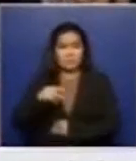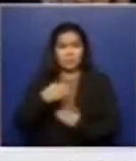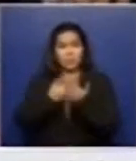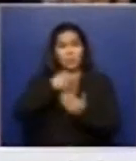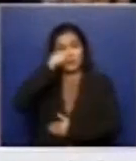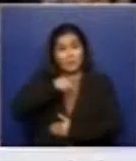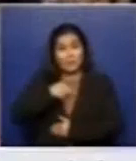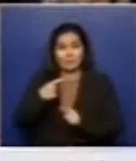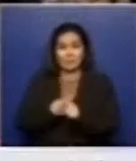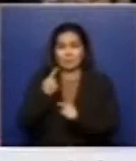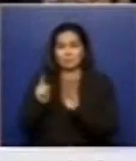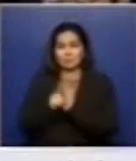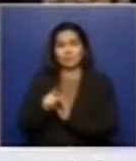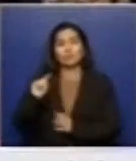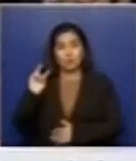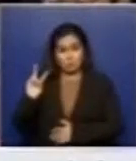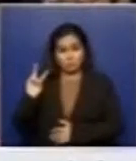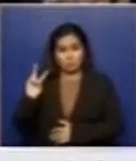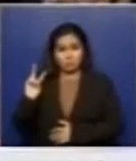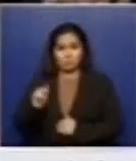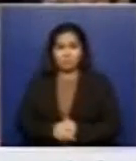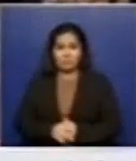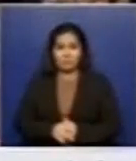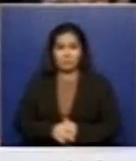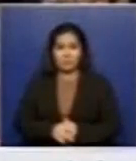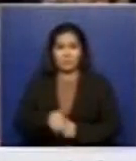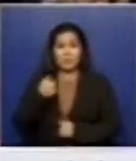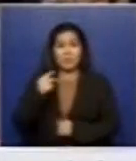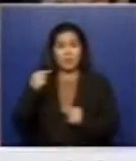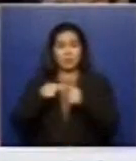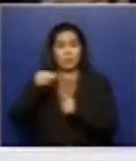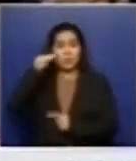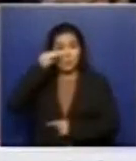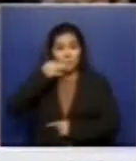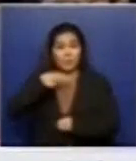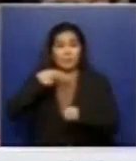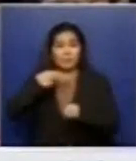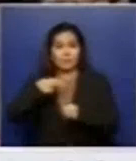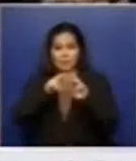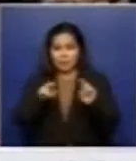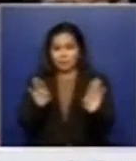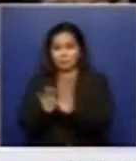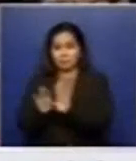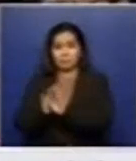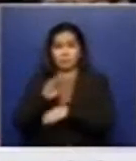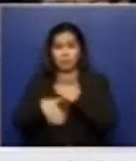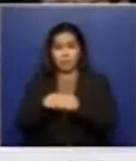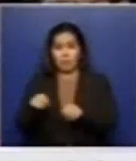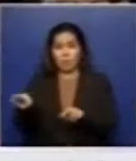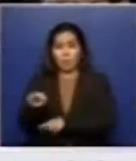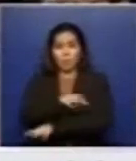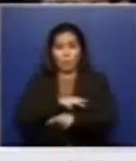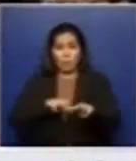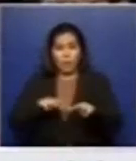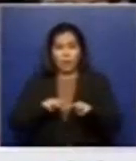ยออกเดือนละ2ครั้งท่านไปปั๊มน้ำมันปตท.ครับร้านปิดหมดแล้วเหลือแต่แผงลอตเต